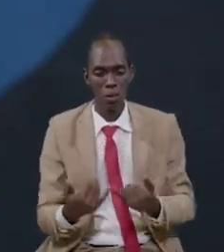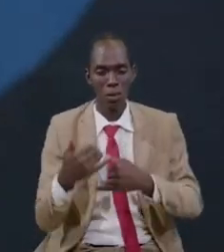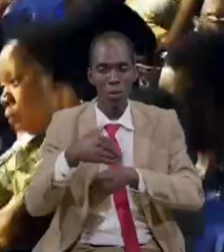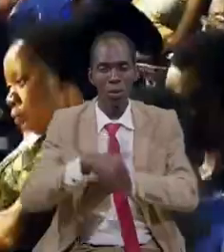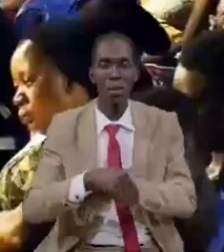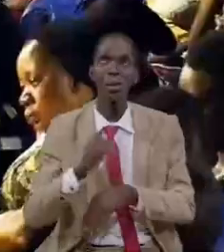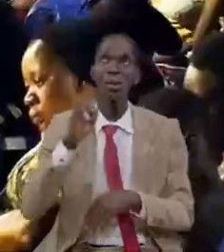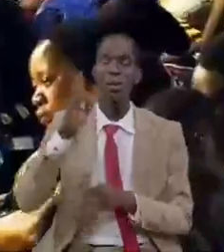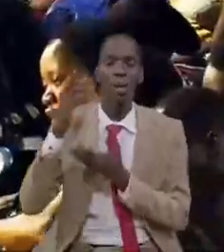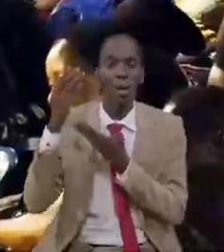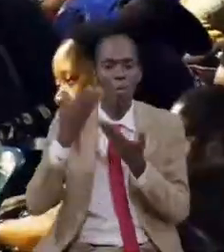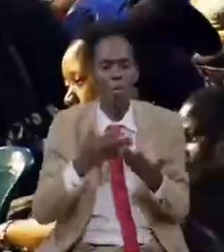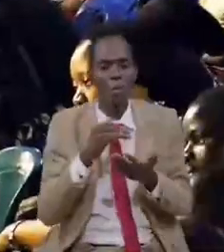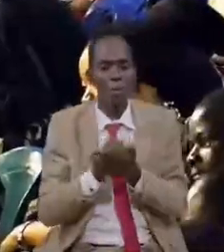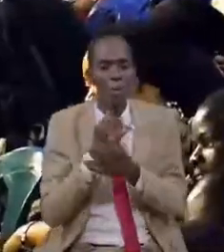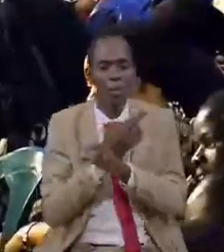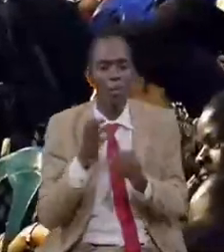il apporte cette rédemption pour toi.